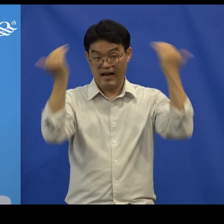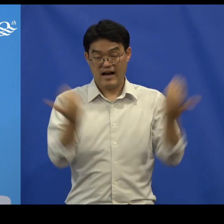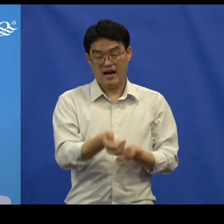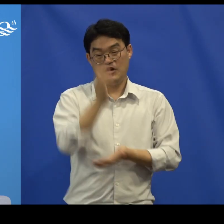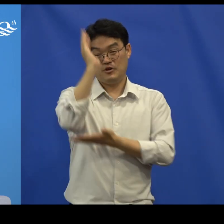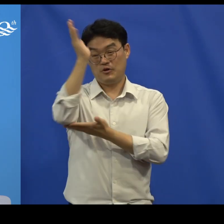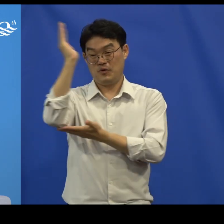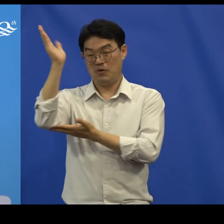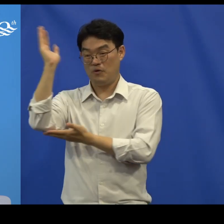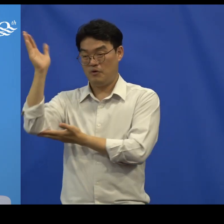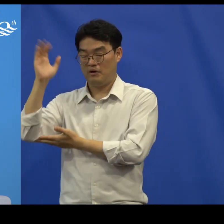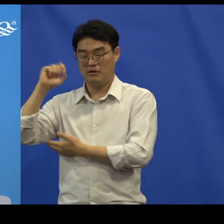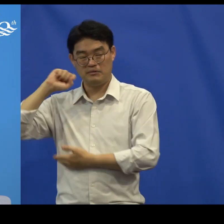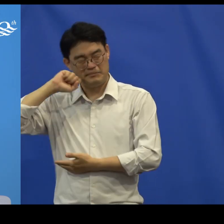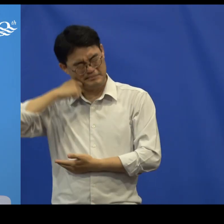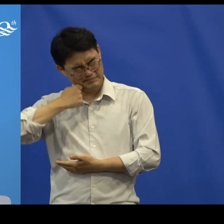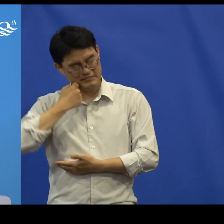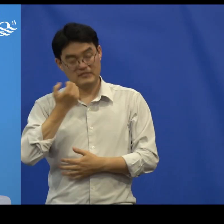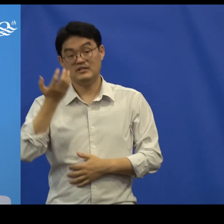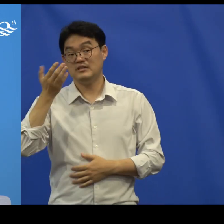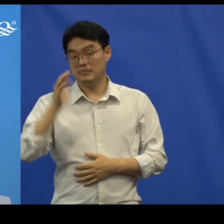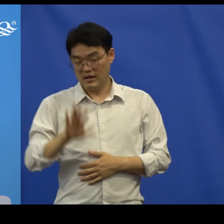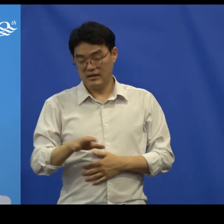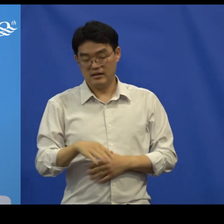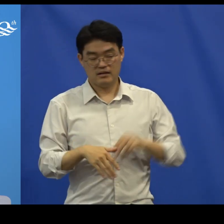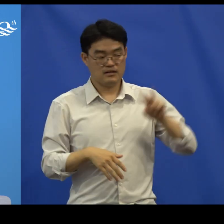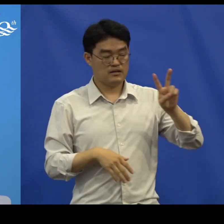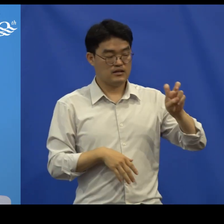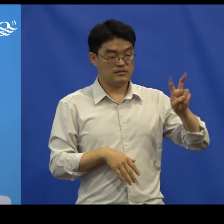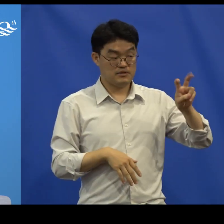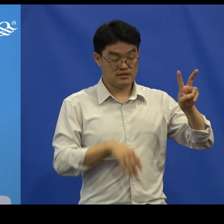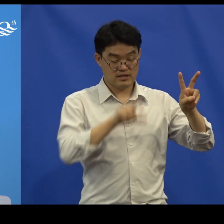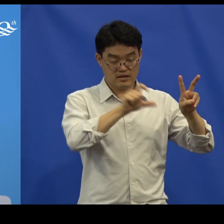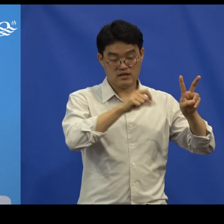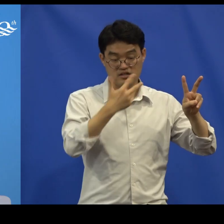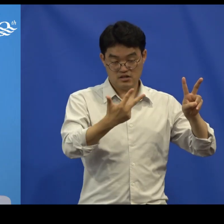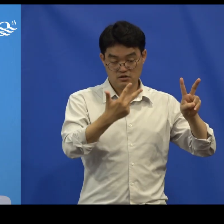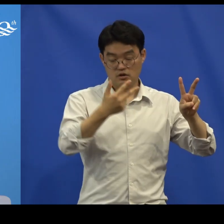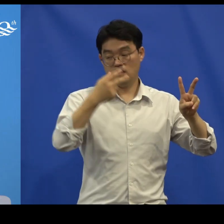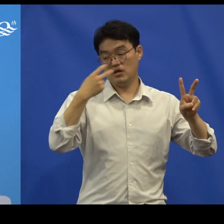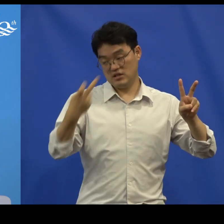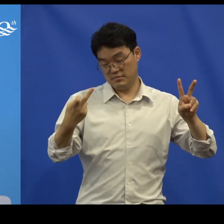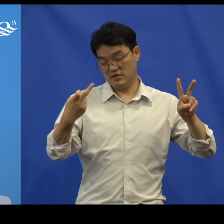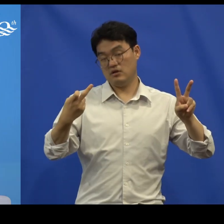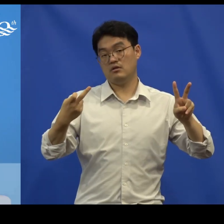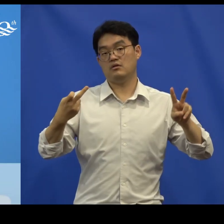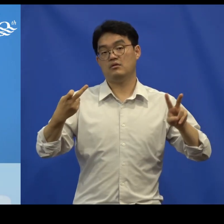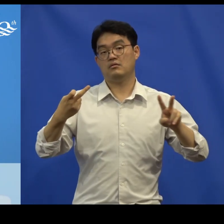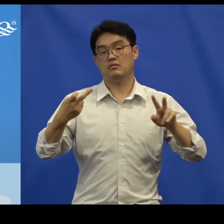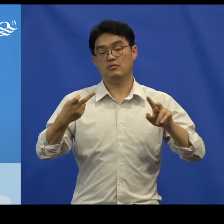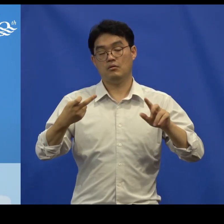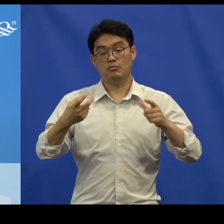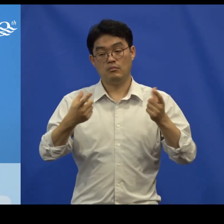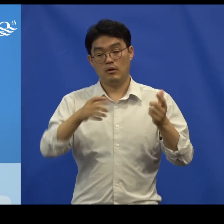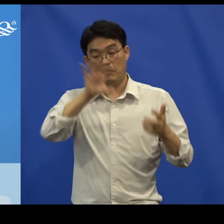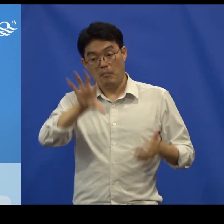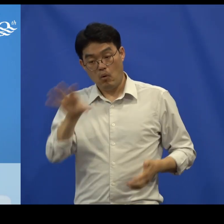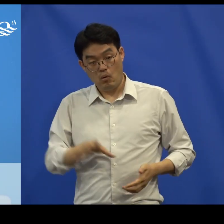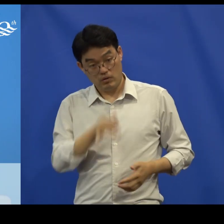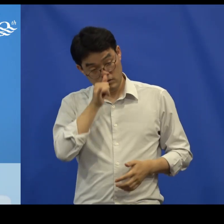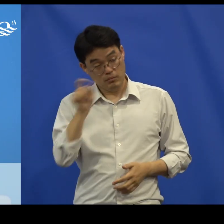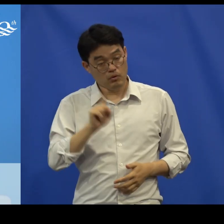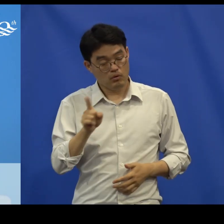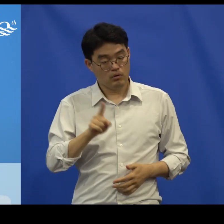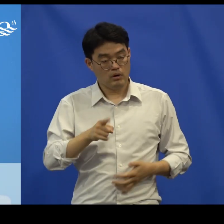하나 있어요. 그게 7절, 12절, 20절의 말씀인데요. 7절을 보면 이렇게 해놨습니다. 보라, 내가 속히